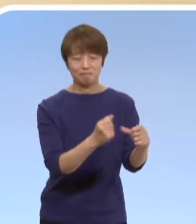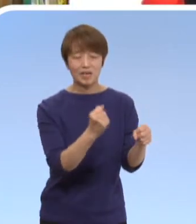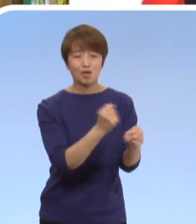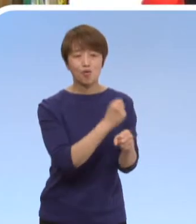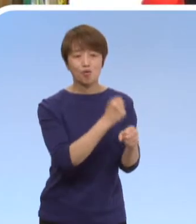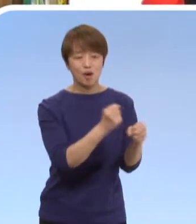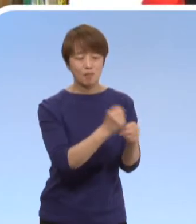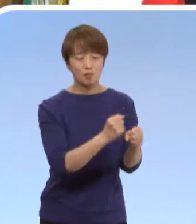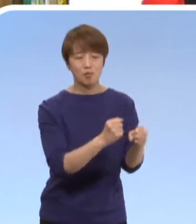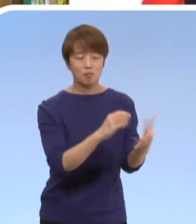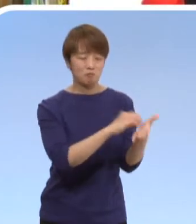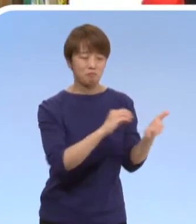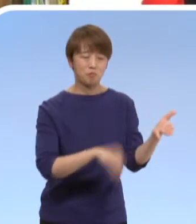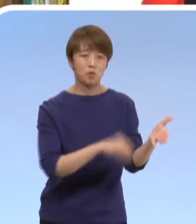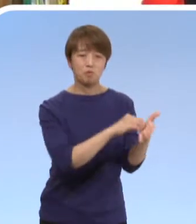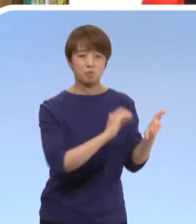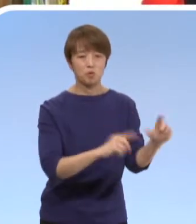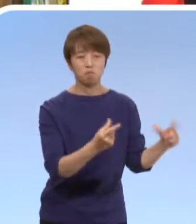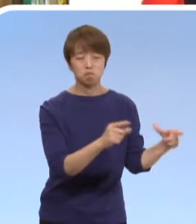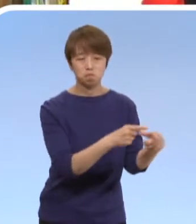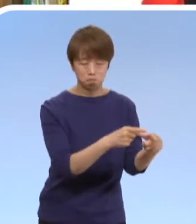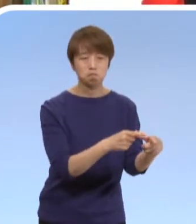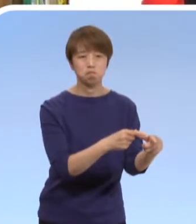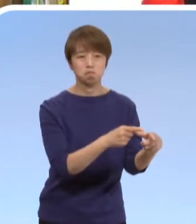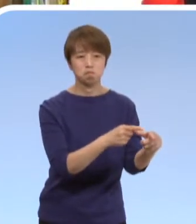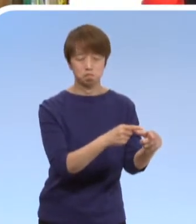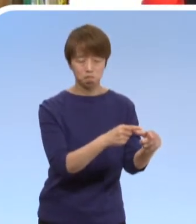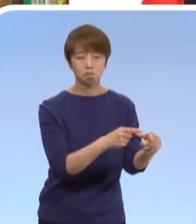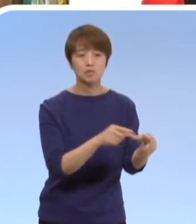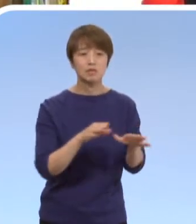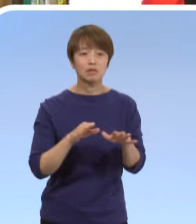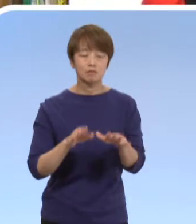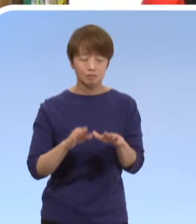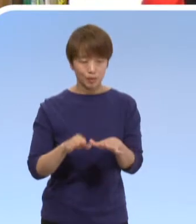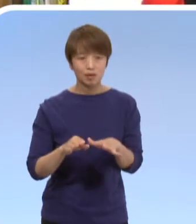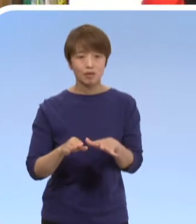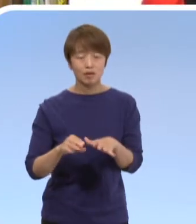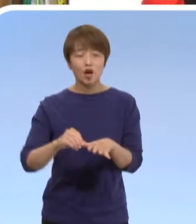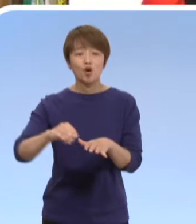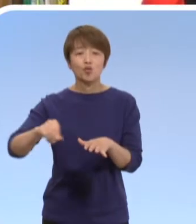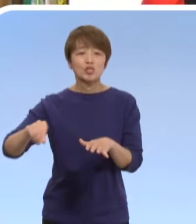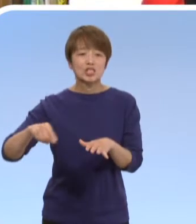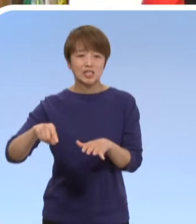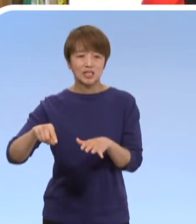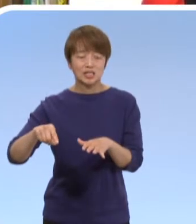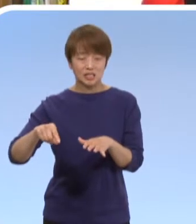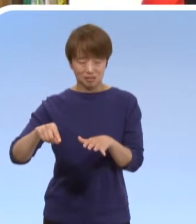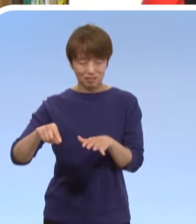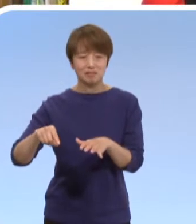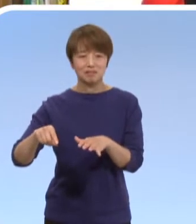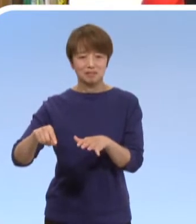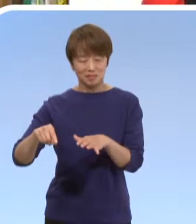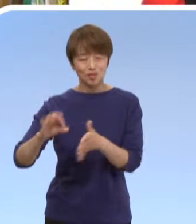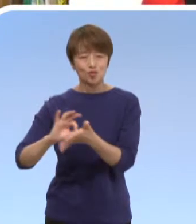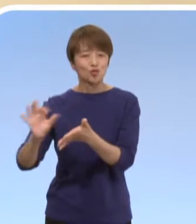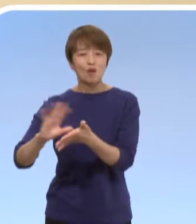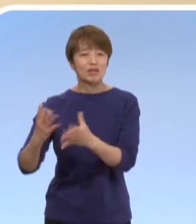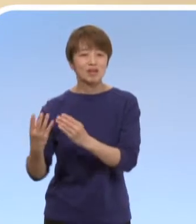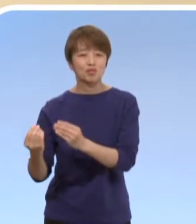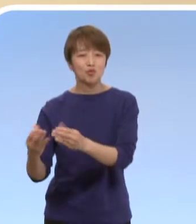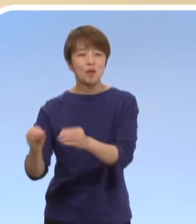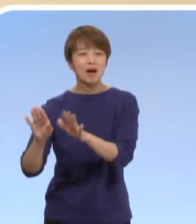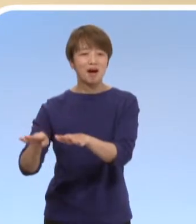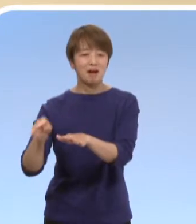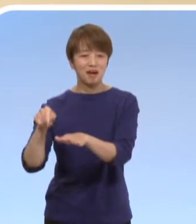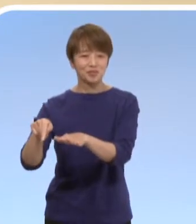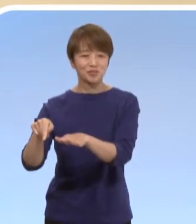し、小さな工場みたいなものもね、辞められたりって方も増えてくる中で、どんどんこう有給地が増えてくるんですよね。